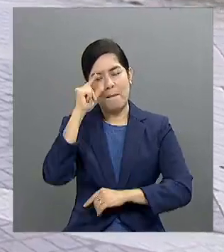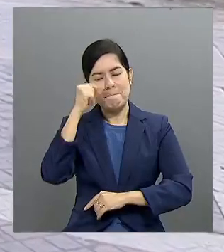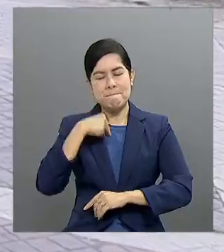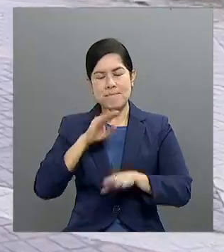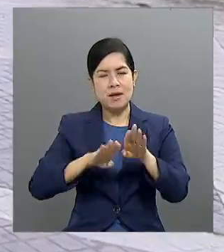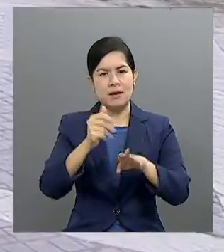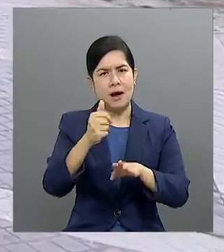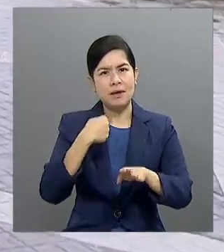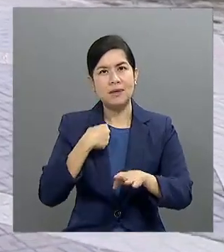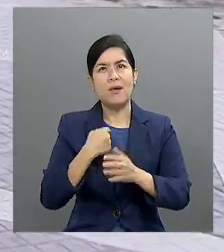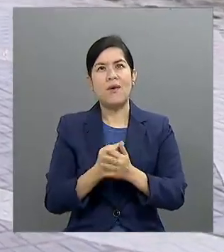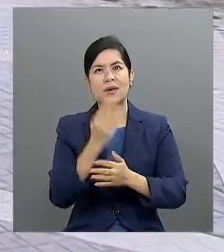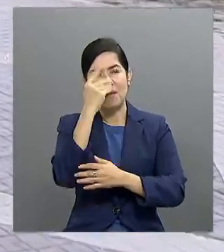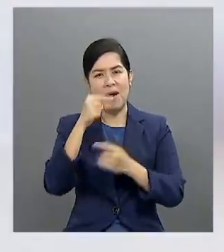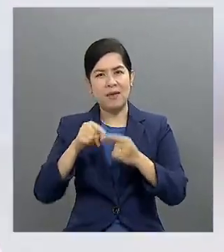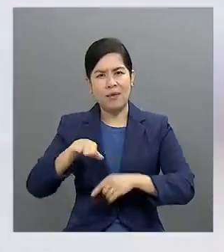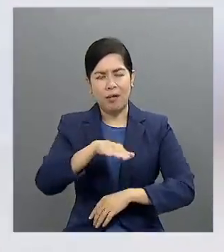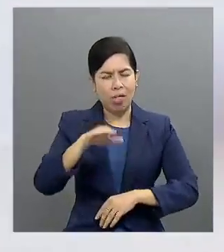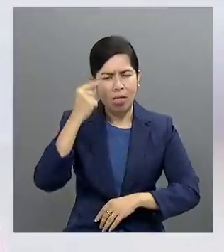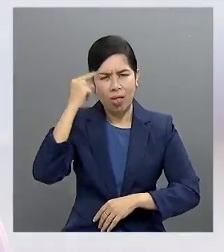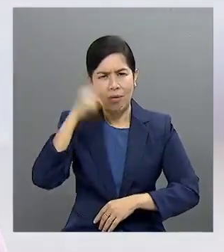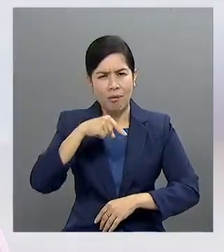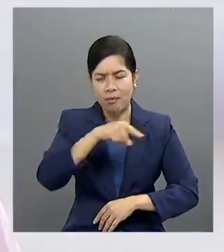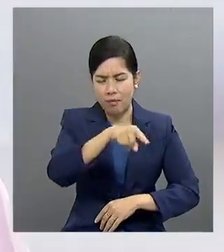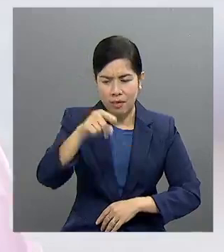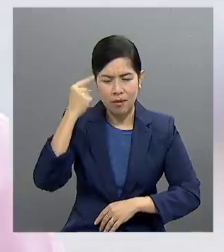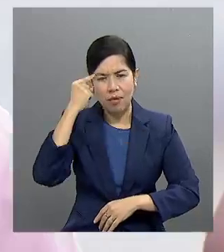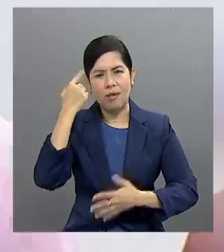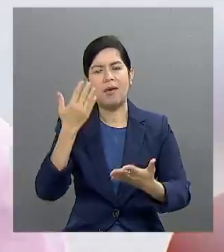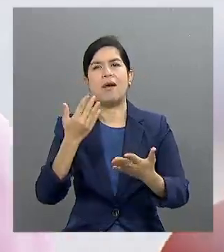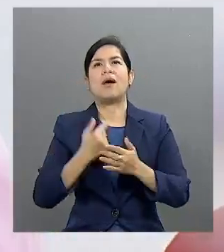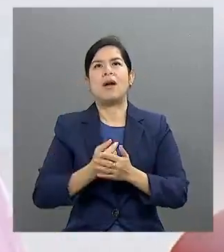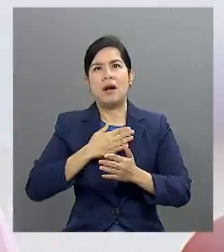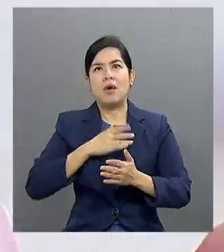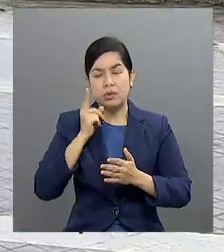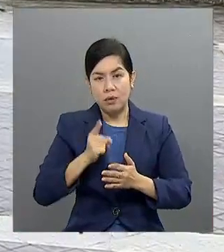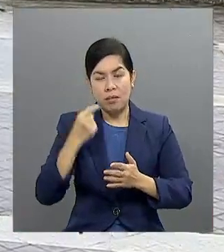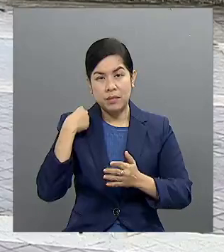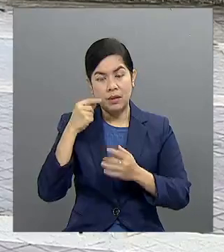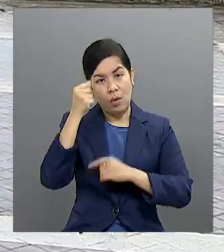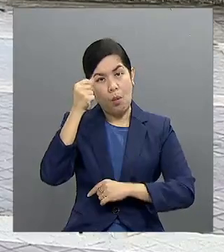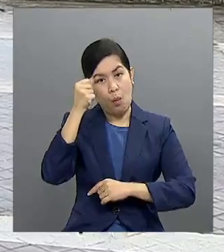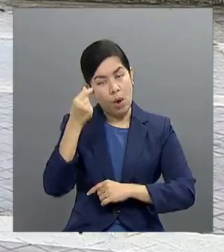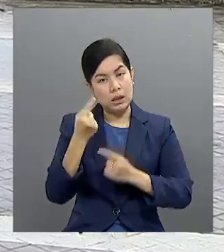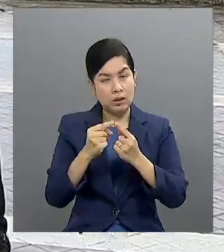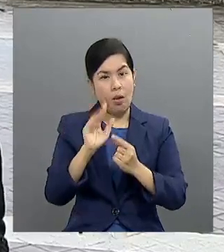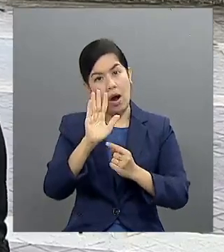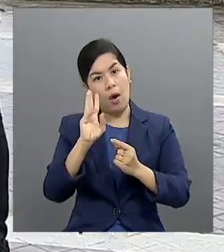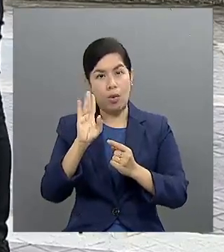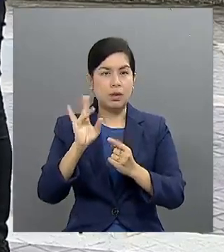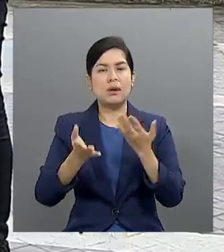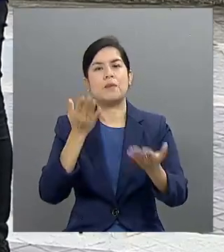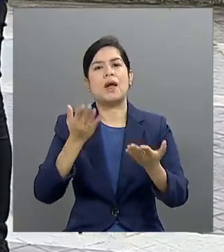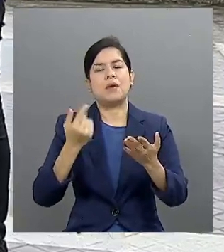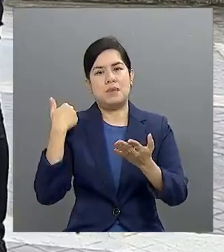งว่าดังนั้นเราต้องมาหลายๆวันค่ะเราต้องมาช่วยกระตุ้นเศรษฐกิจนะคะให้ชาวภูเก็ตเ